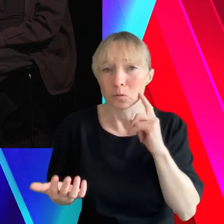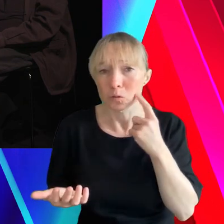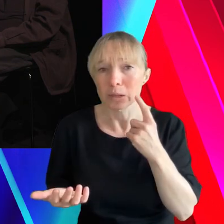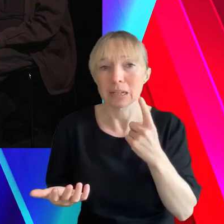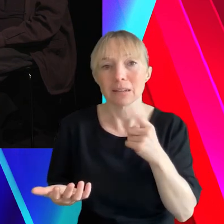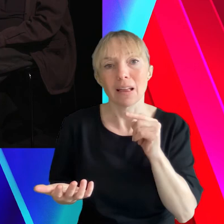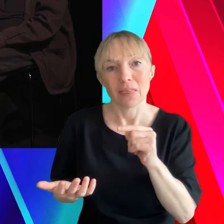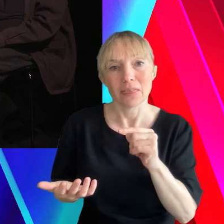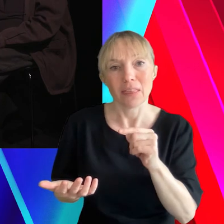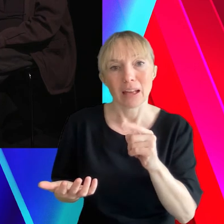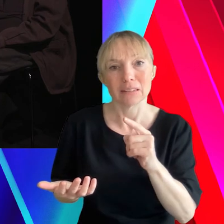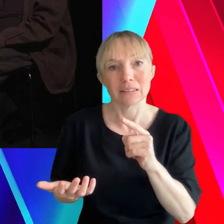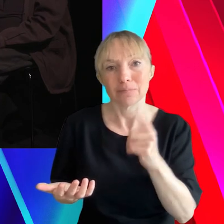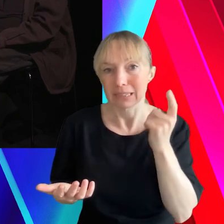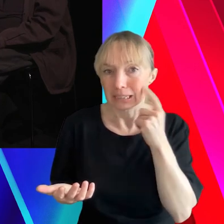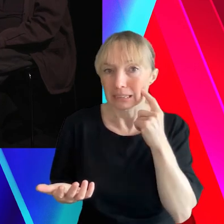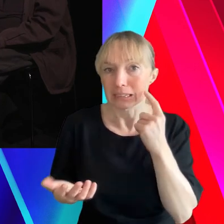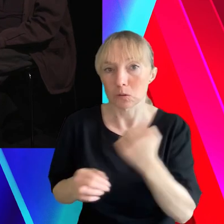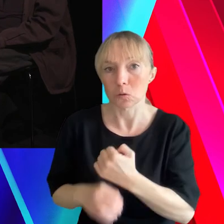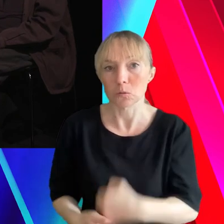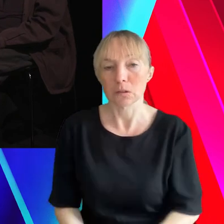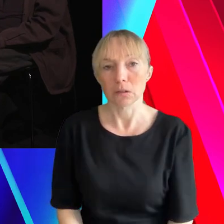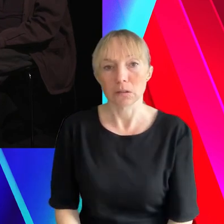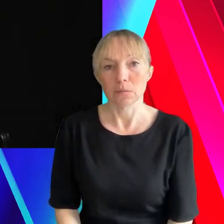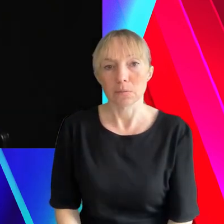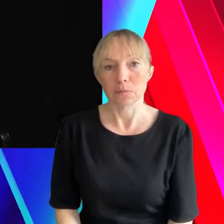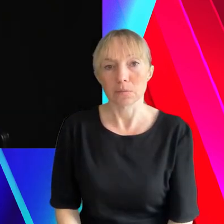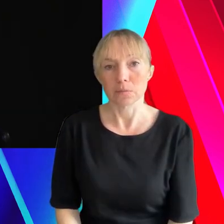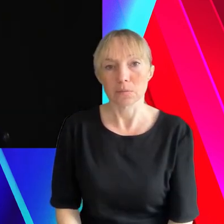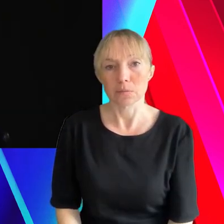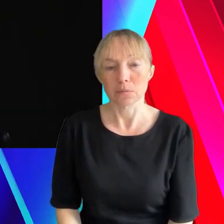tendency that sure. will be there for. آخرین چیزی که راجع به بچه‌ها میگم من هیچ موقع